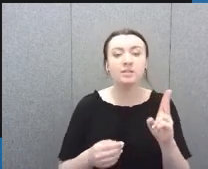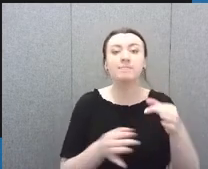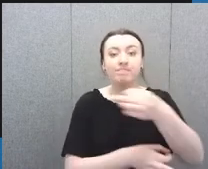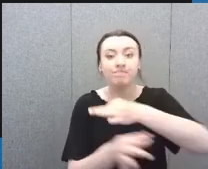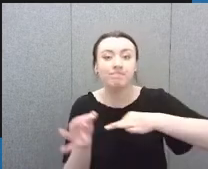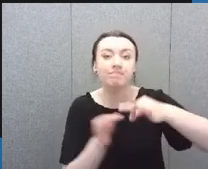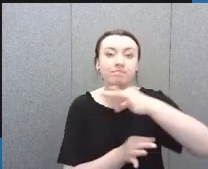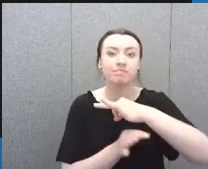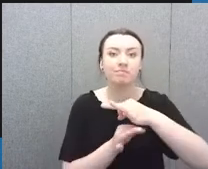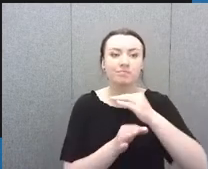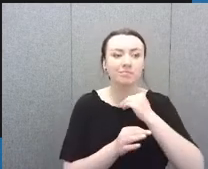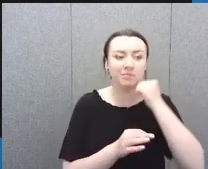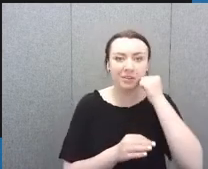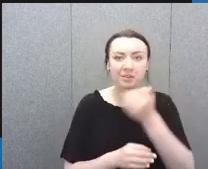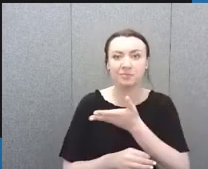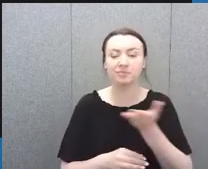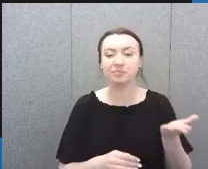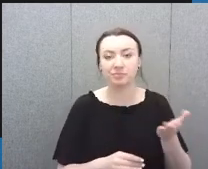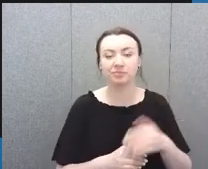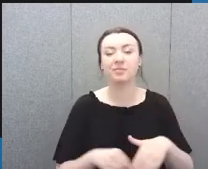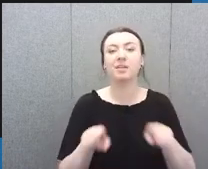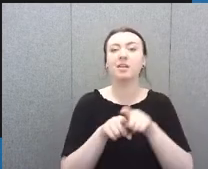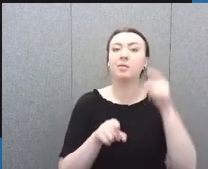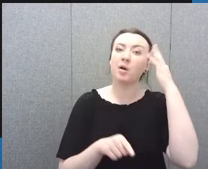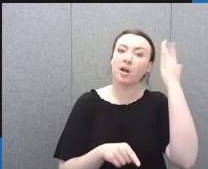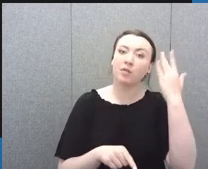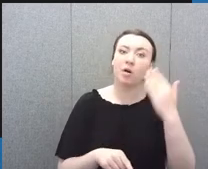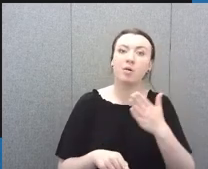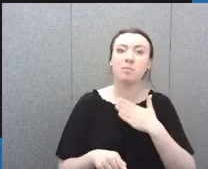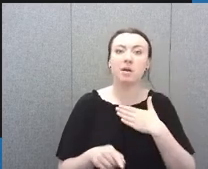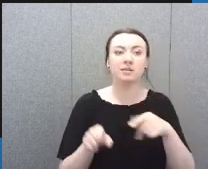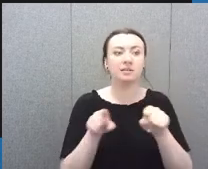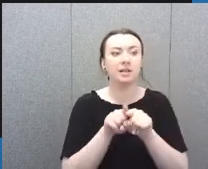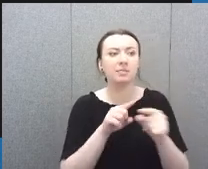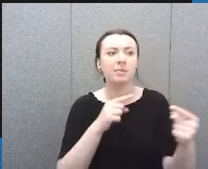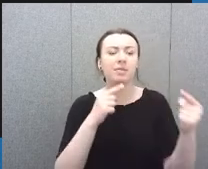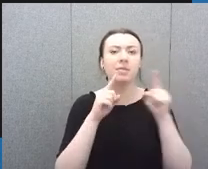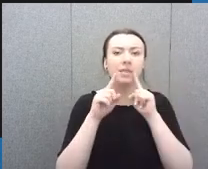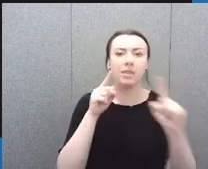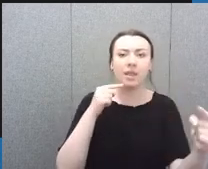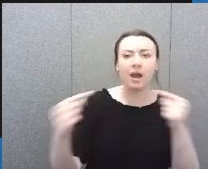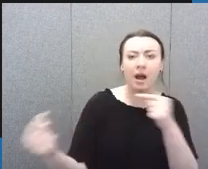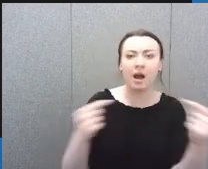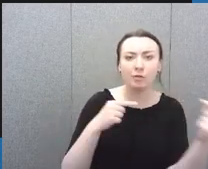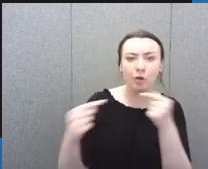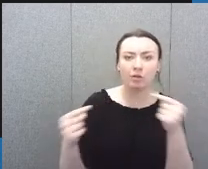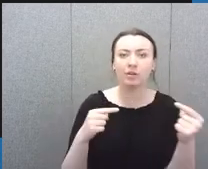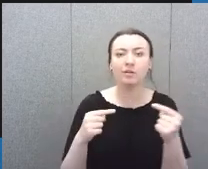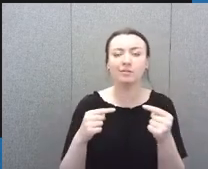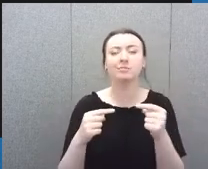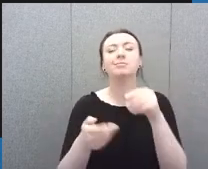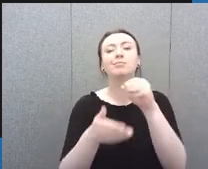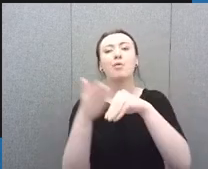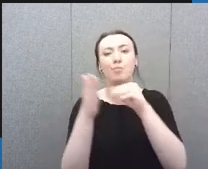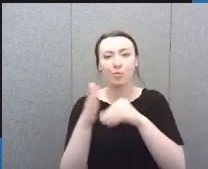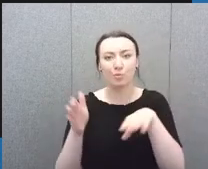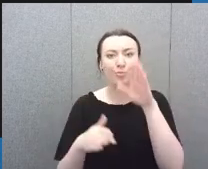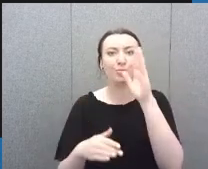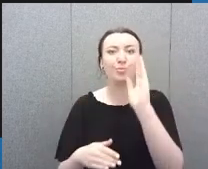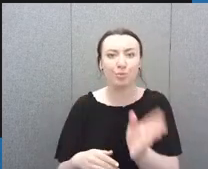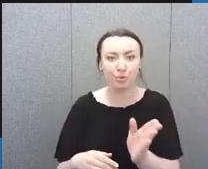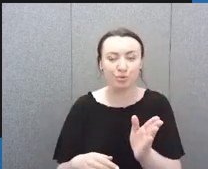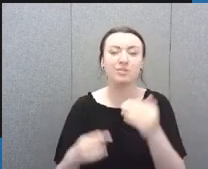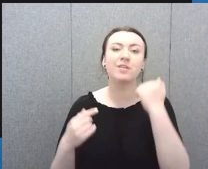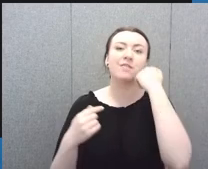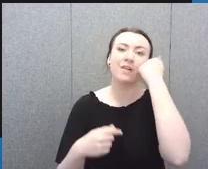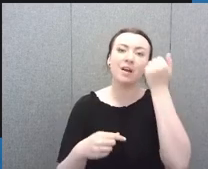Спасибо за то, что вы ответили на наше приглашение. И я думаю, что в ходе этого диалога, обмена мнениями, мы